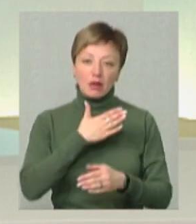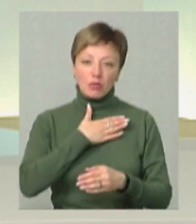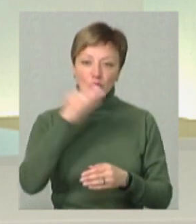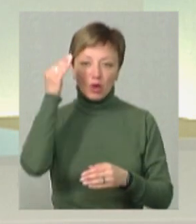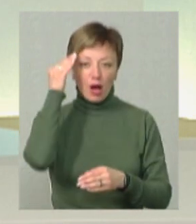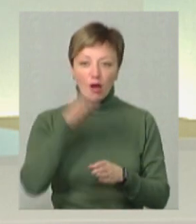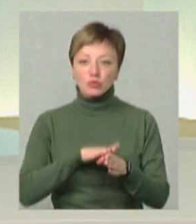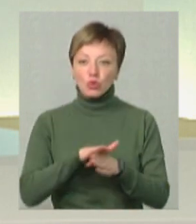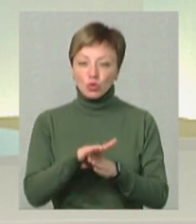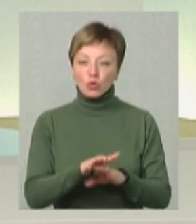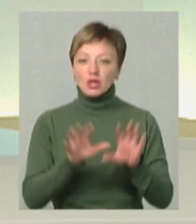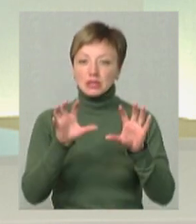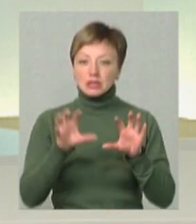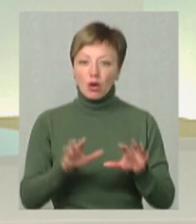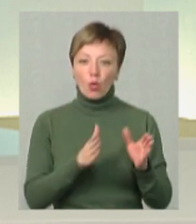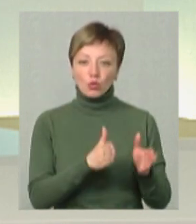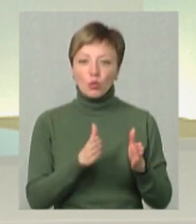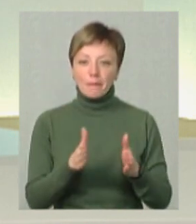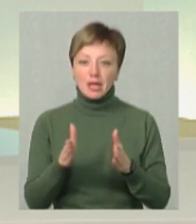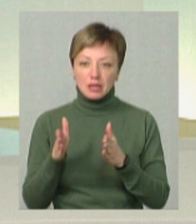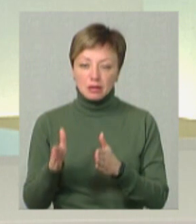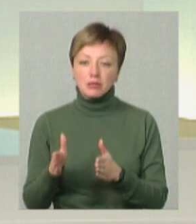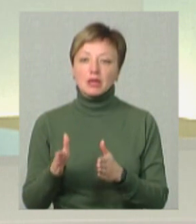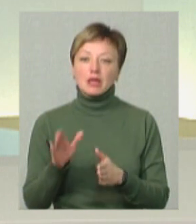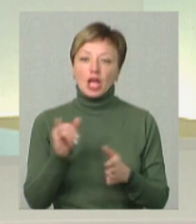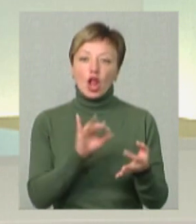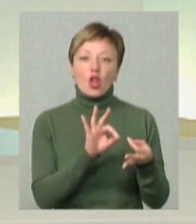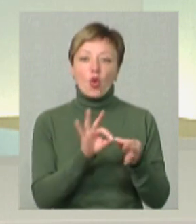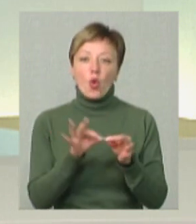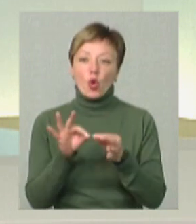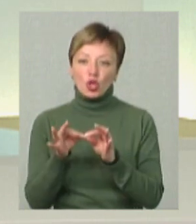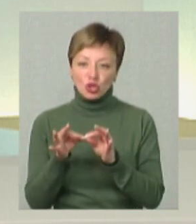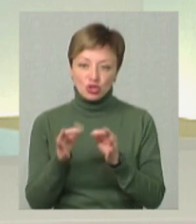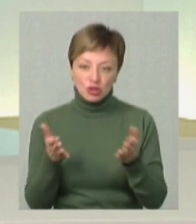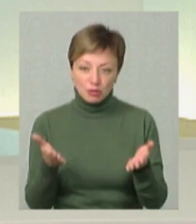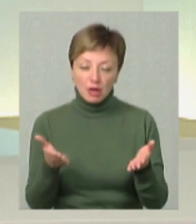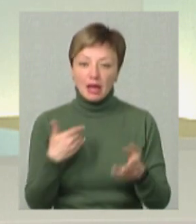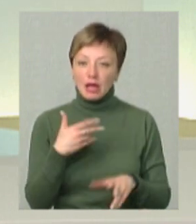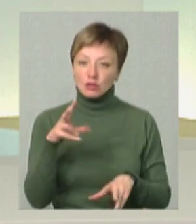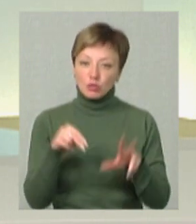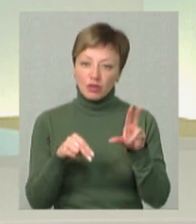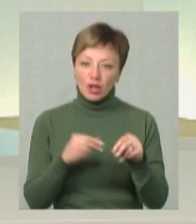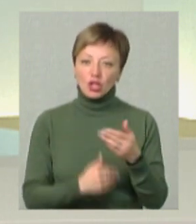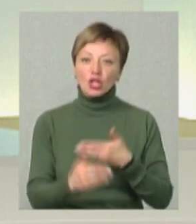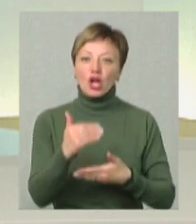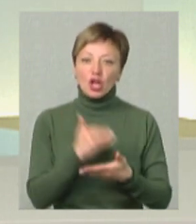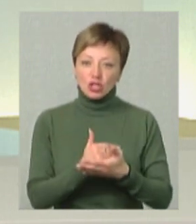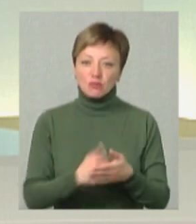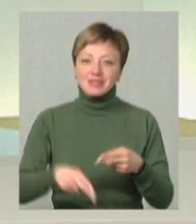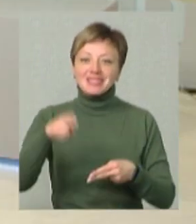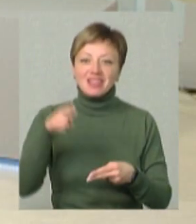думку, абсолютно закономірним і логічним. Я сподіваюся, вже нарешті